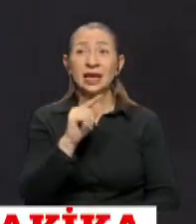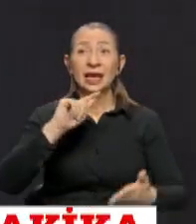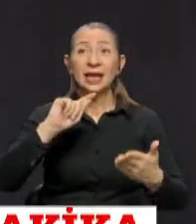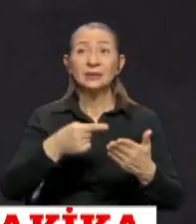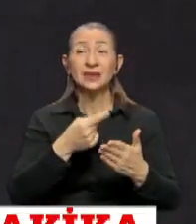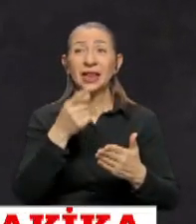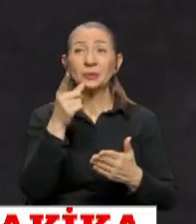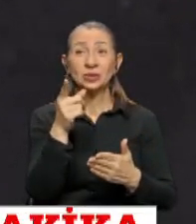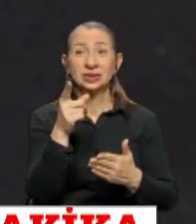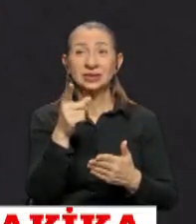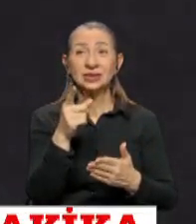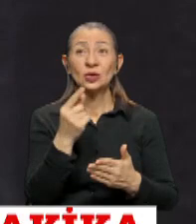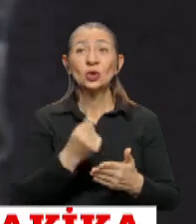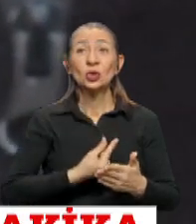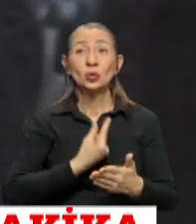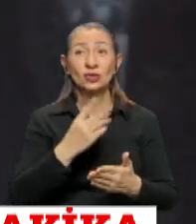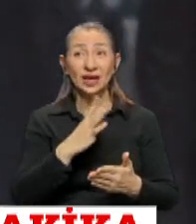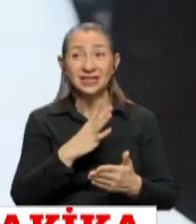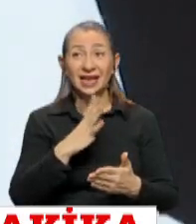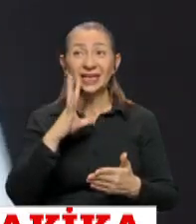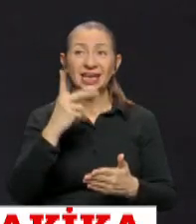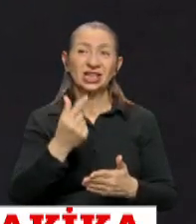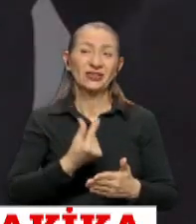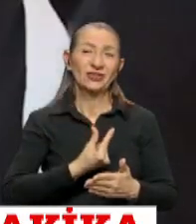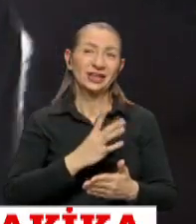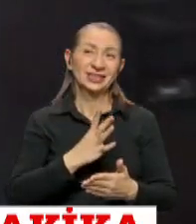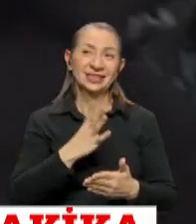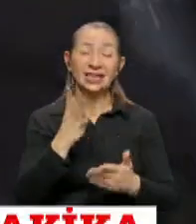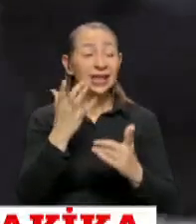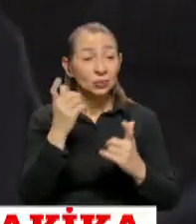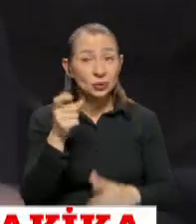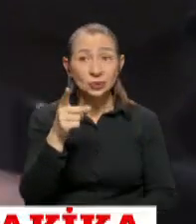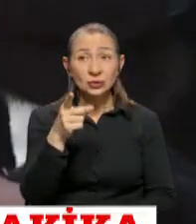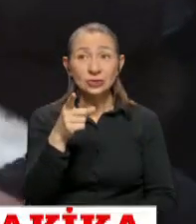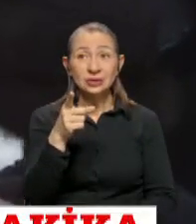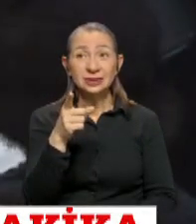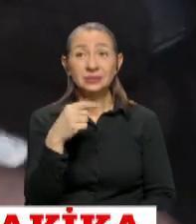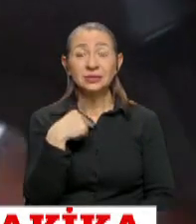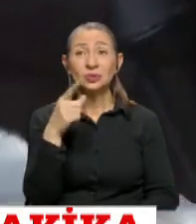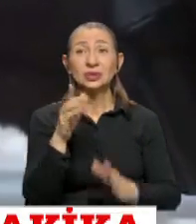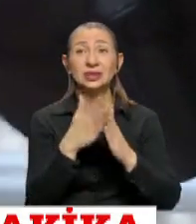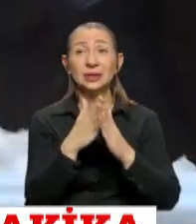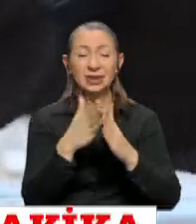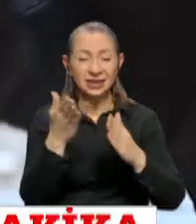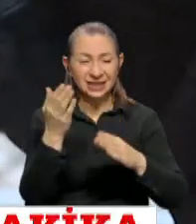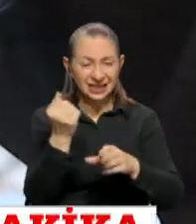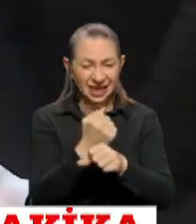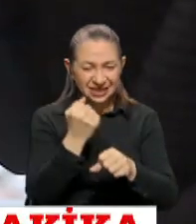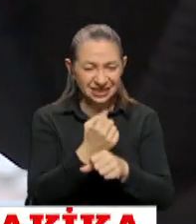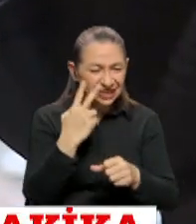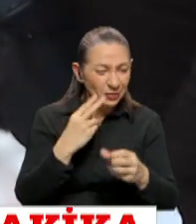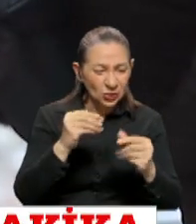İmzalamış muhtemelen. Umut varsa gelecek vardır. Nerede buldunuz bunu? Biz bu kitabı molozları